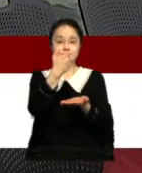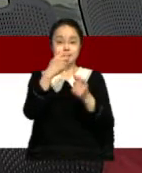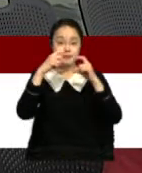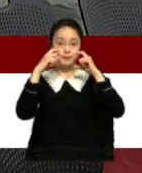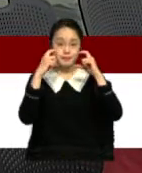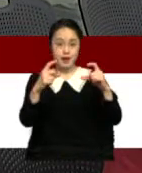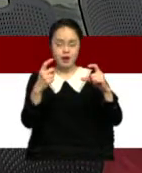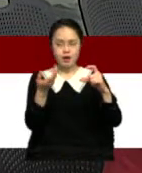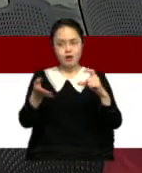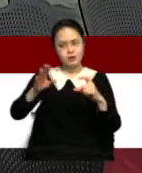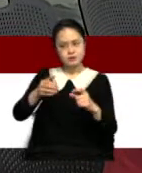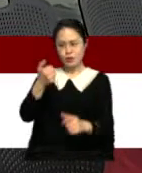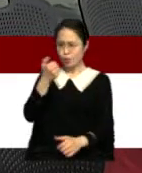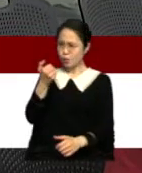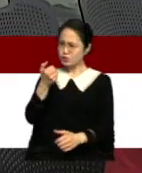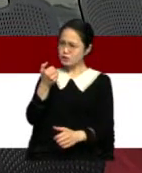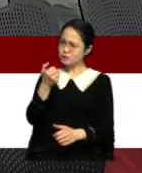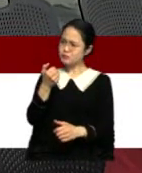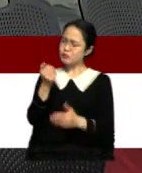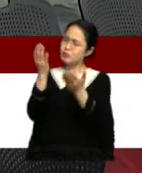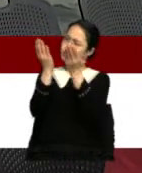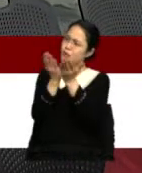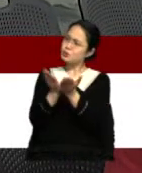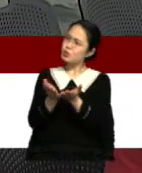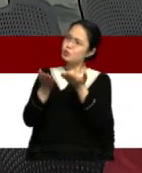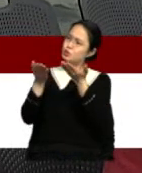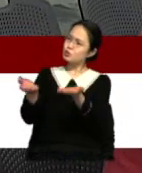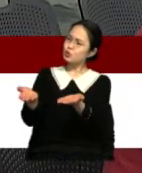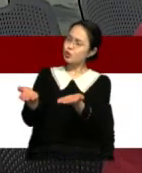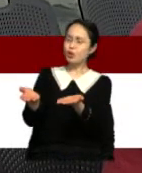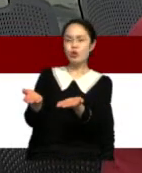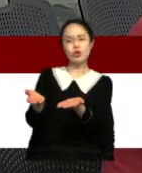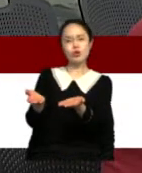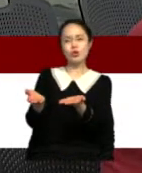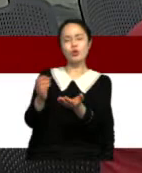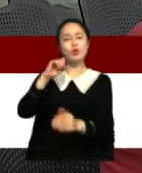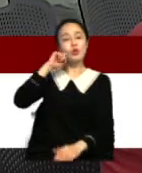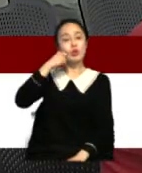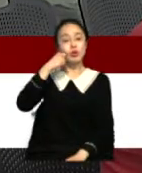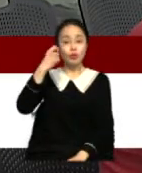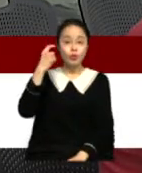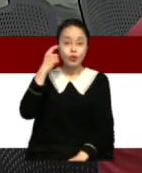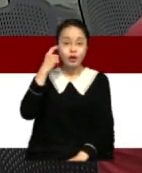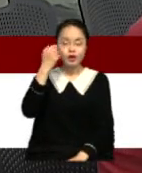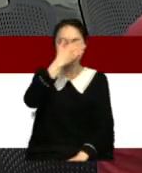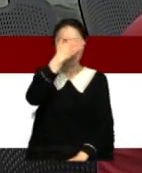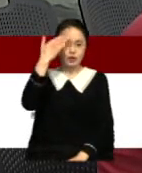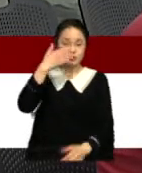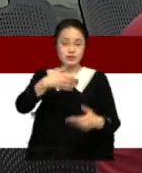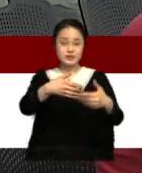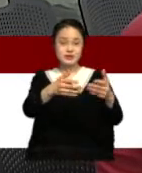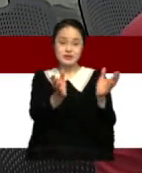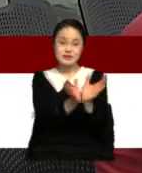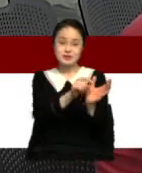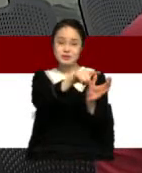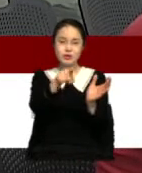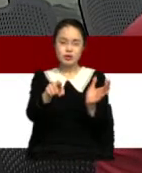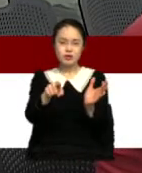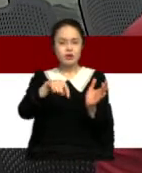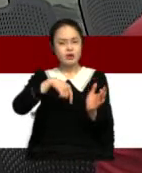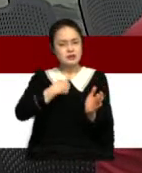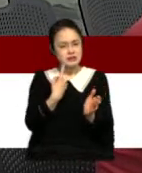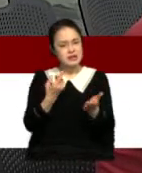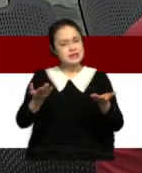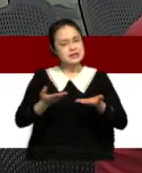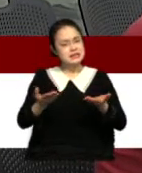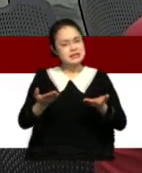힘들다. 왜냐하면 지금 젊은이들이 자기 생계하고 관계가 되기 때문에 이런 데 와서 봉사를 하려고 하는